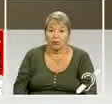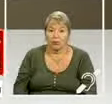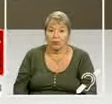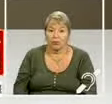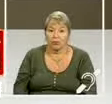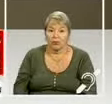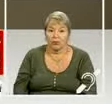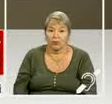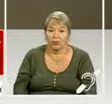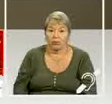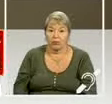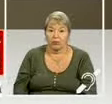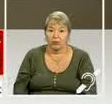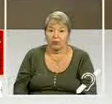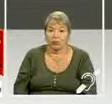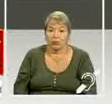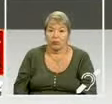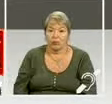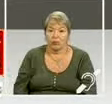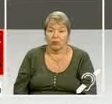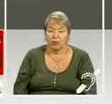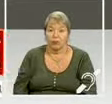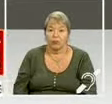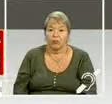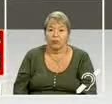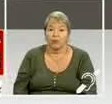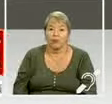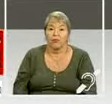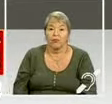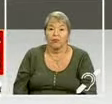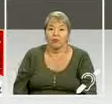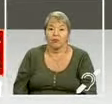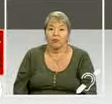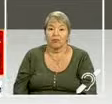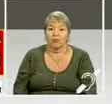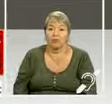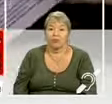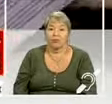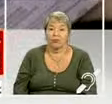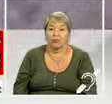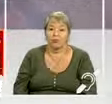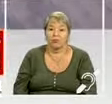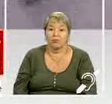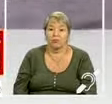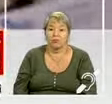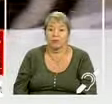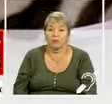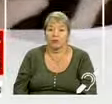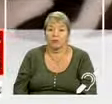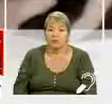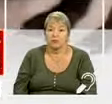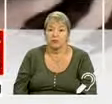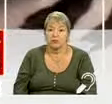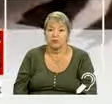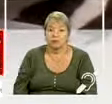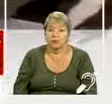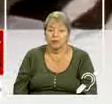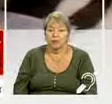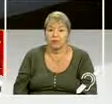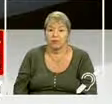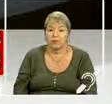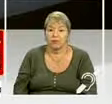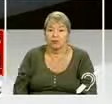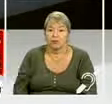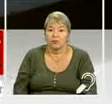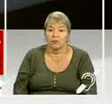aplică automat pentru adresa de domiciliu plafonul, dorește să îi se aplice pentru alt loc de consum, de abia atunci trebuie